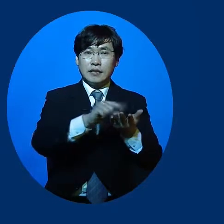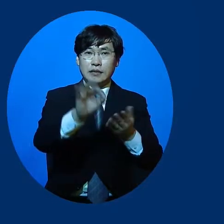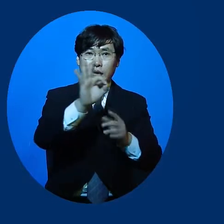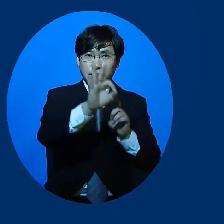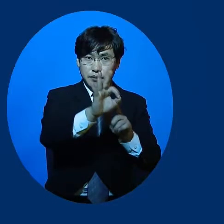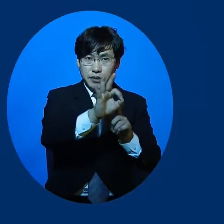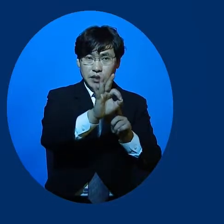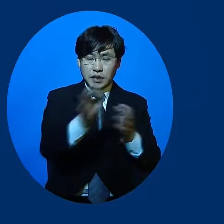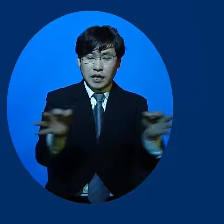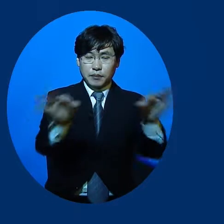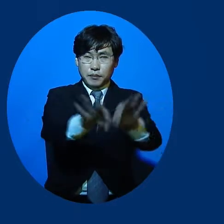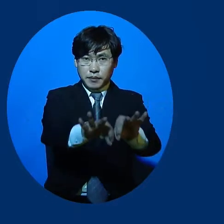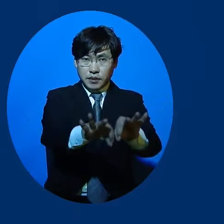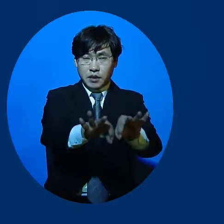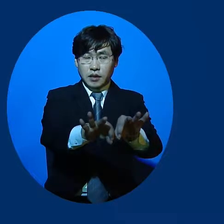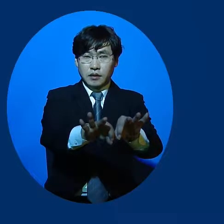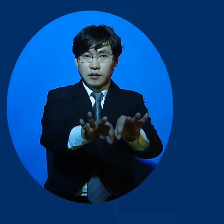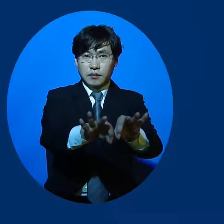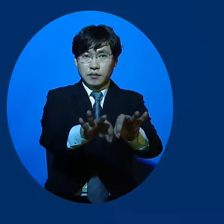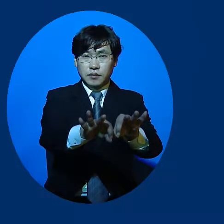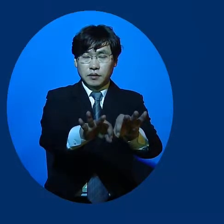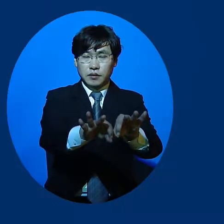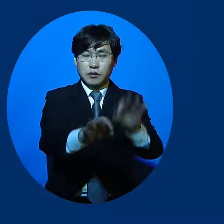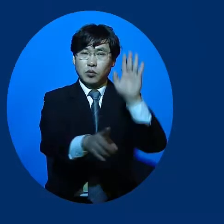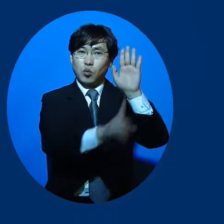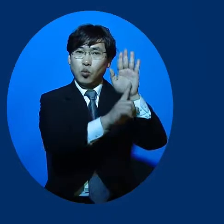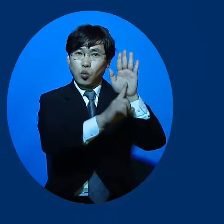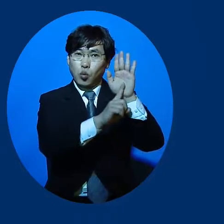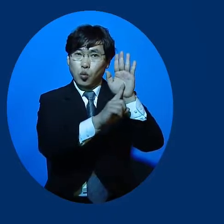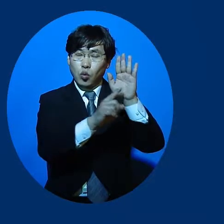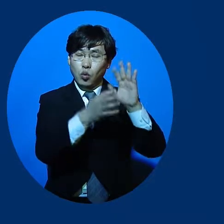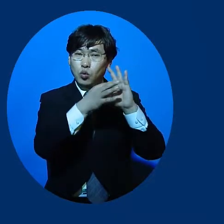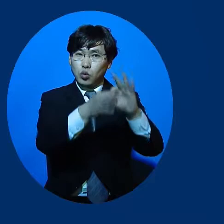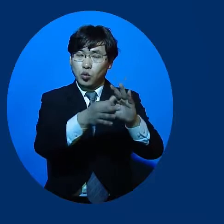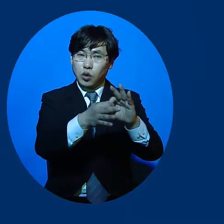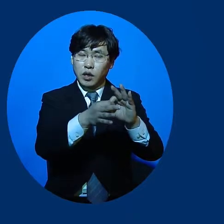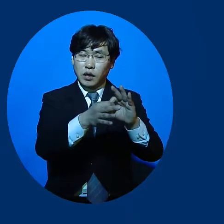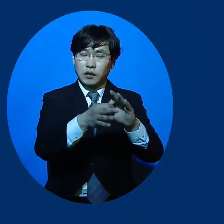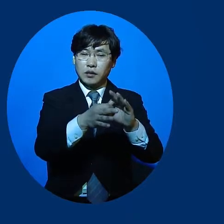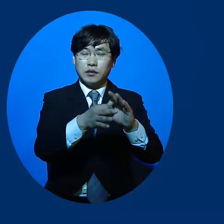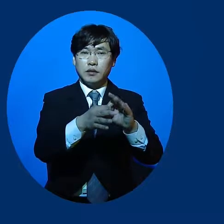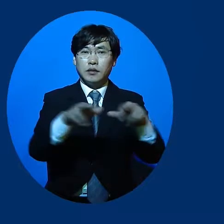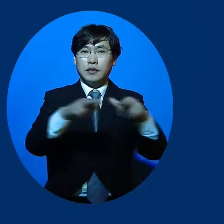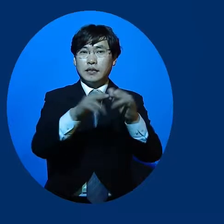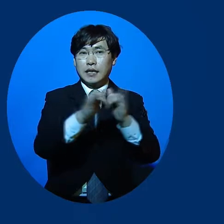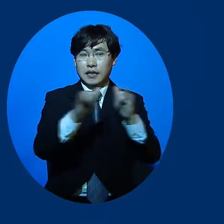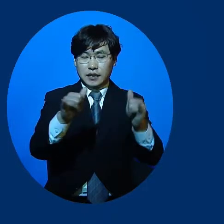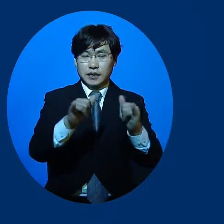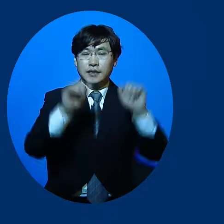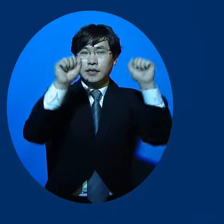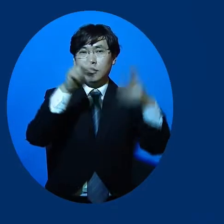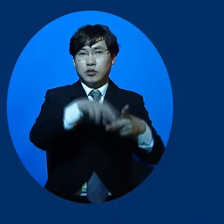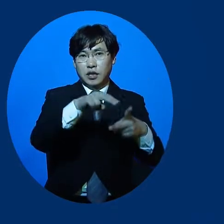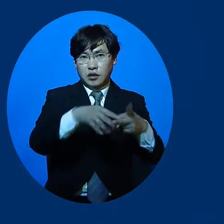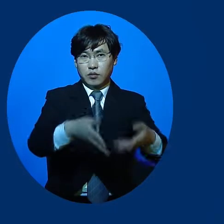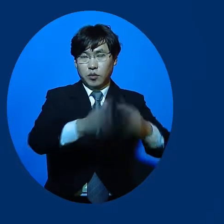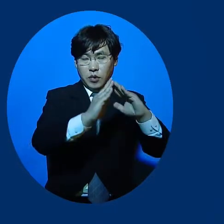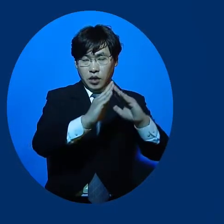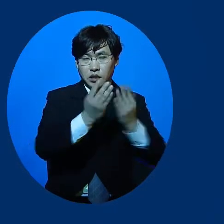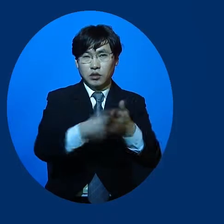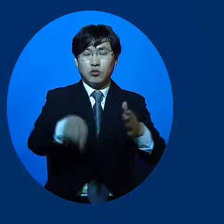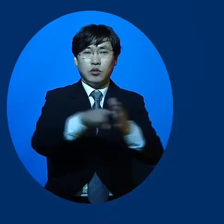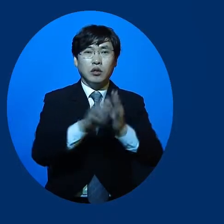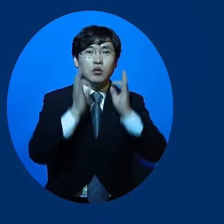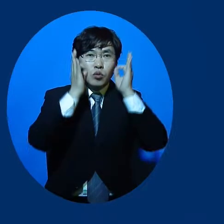지방비와 매칭을 통해서 공모 사업을 진행하는 등 여러 가지 노력들을 하고 있습니다.